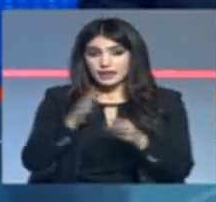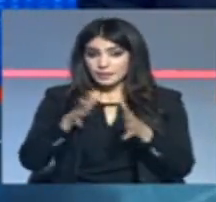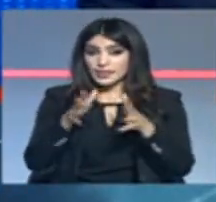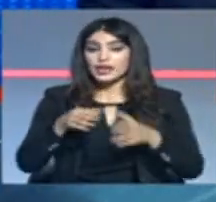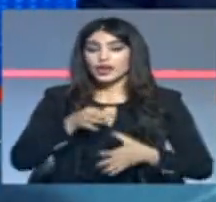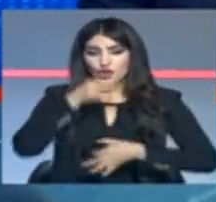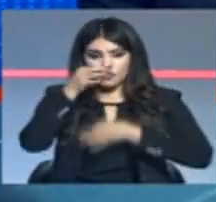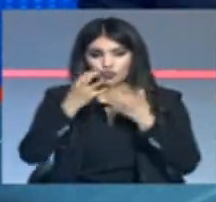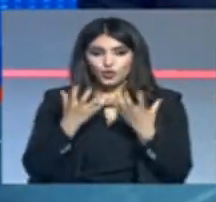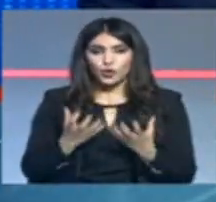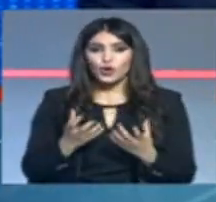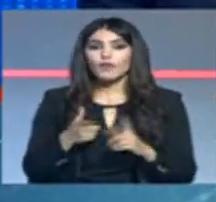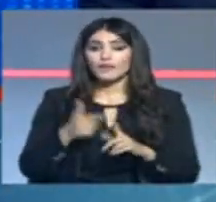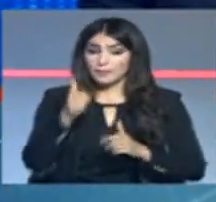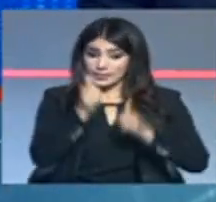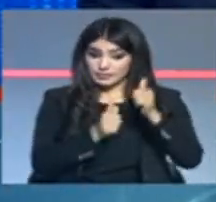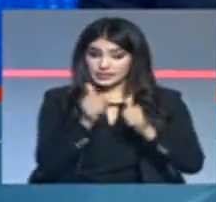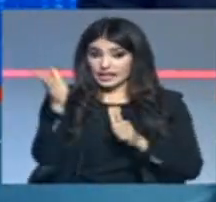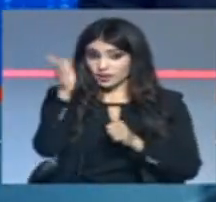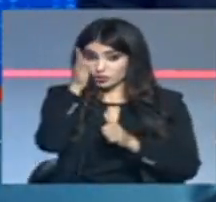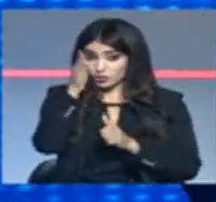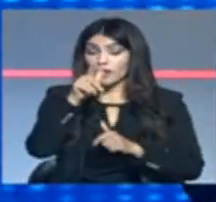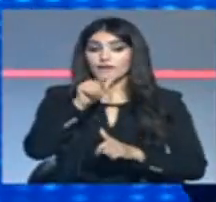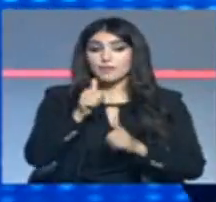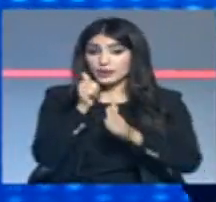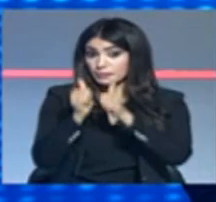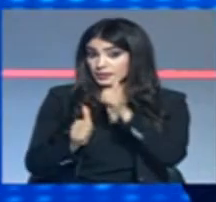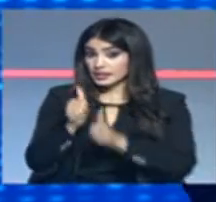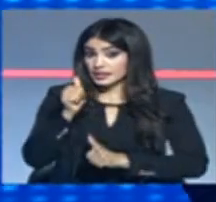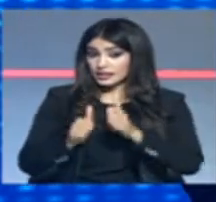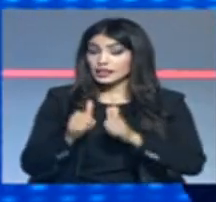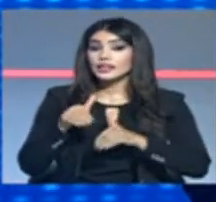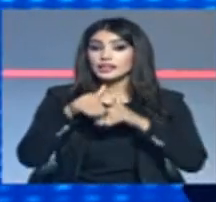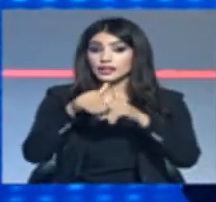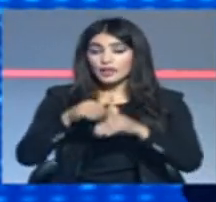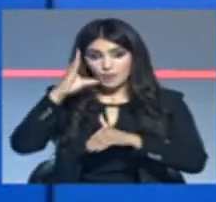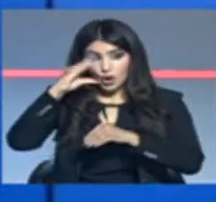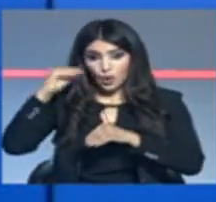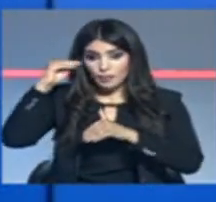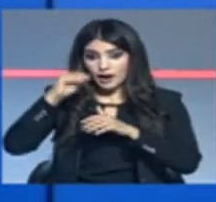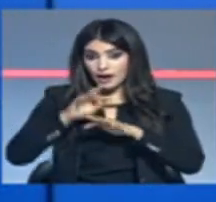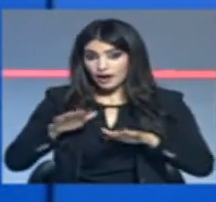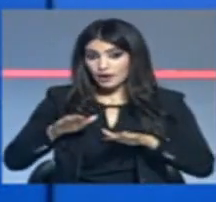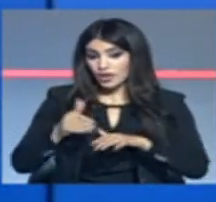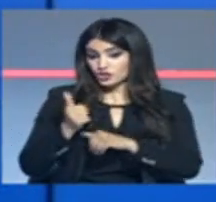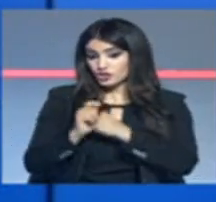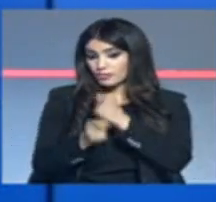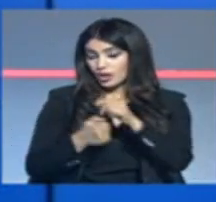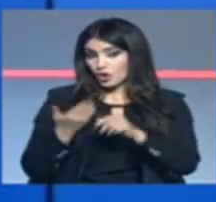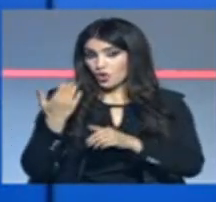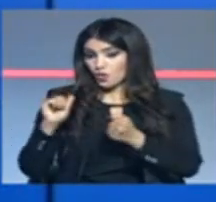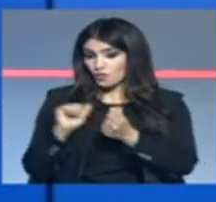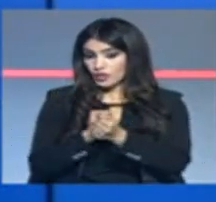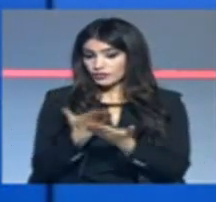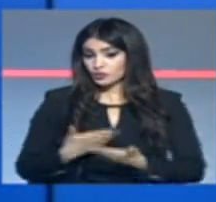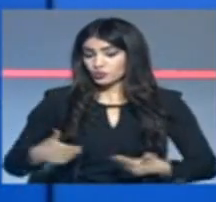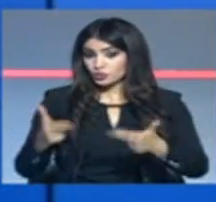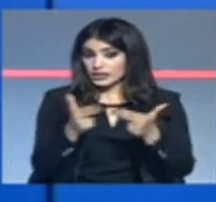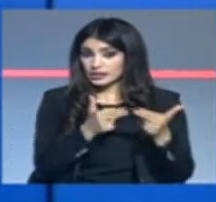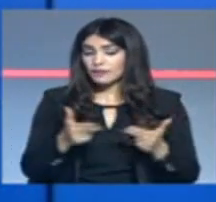نحب نقول اللي فما الامتحانات الوطنيه، فما امتحانات اللي تابع خبراء المحاسبه، وفي الجمعه اللي تعدات في احسن الظروف.